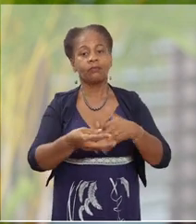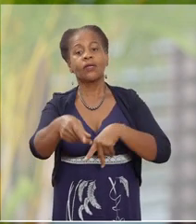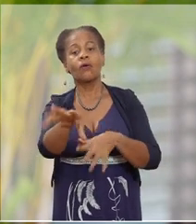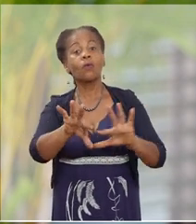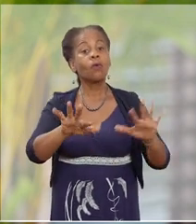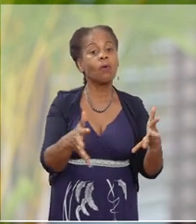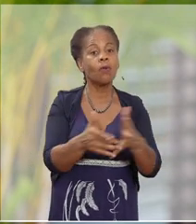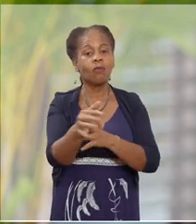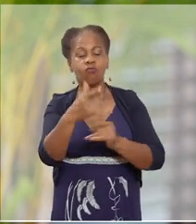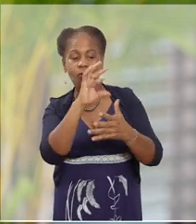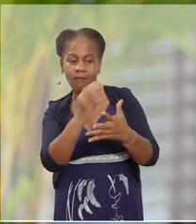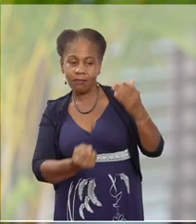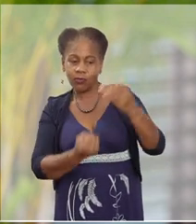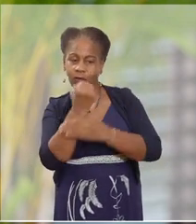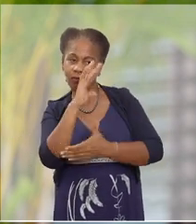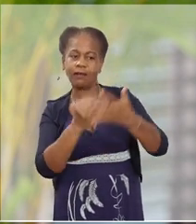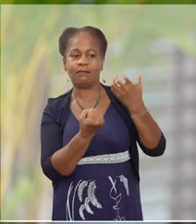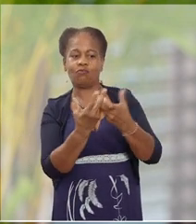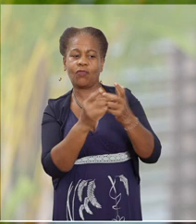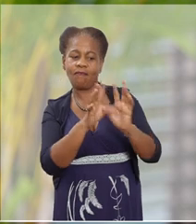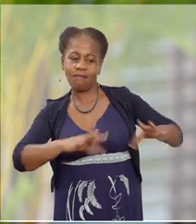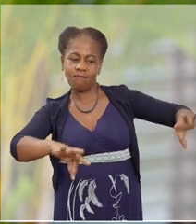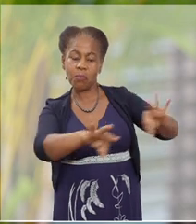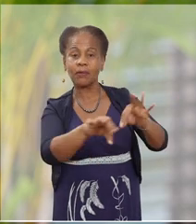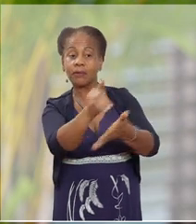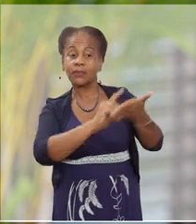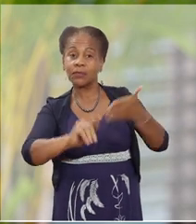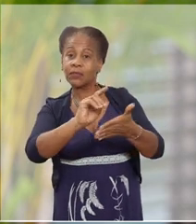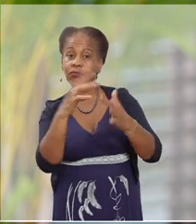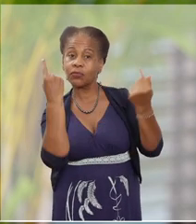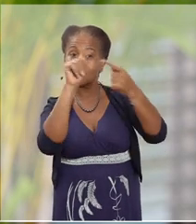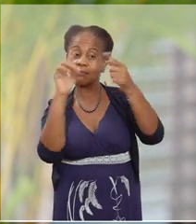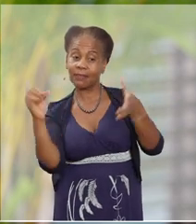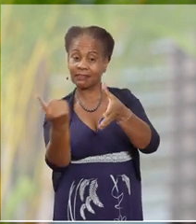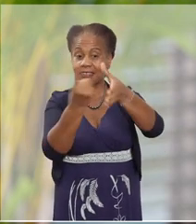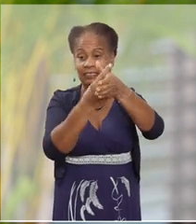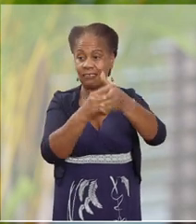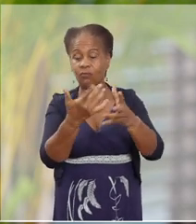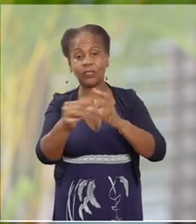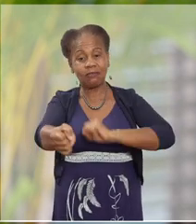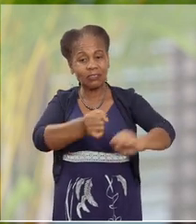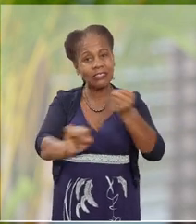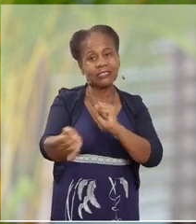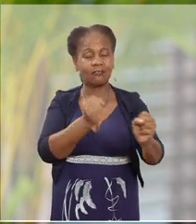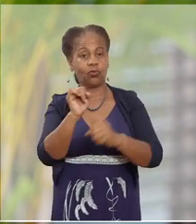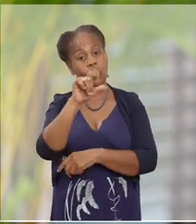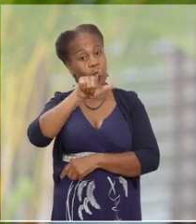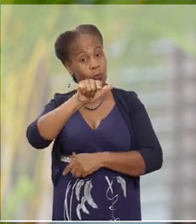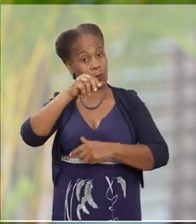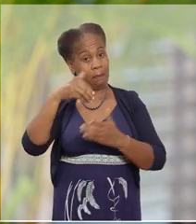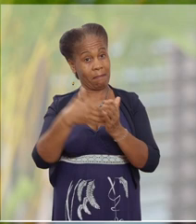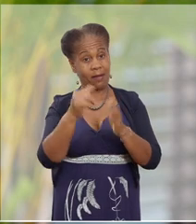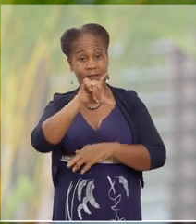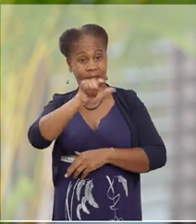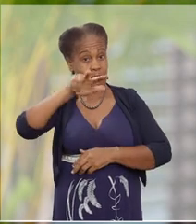aux innovations de notre plan départemental d'insertion agissons pour que 2023 soit l'année de